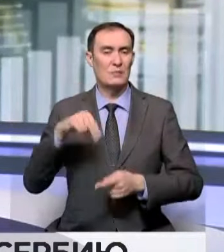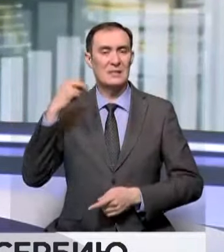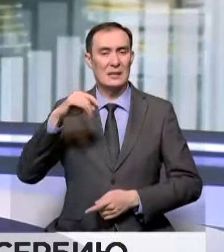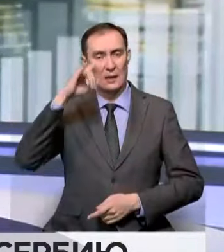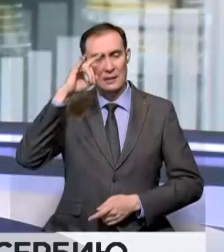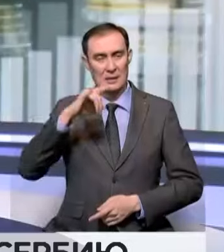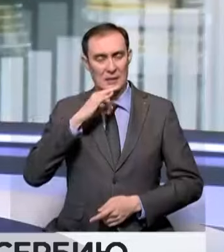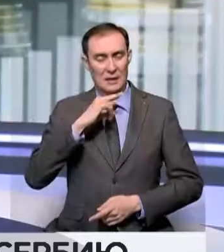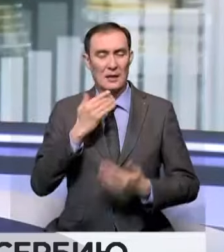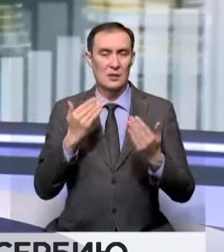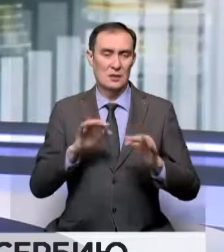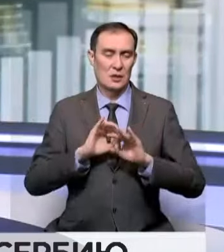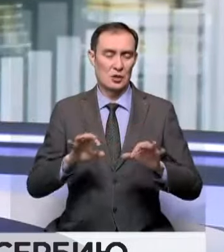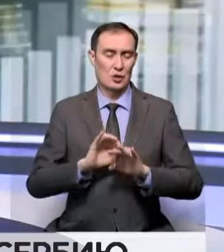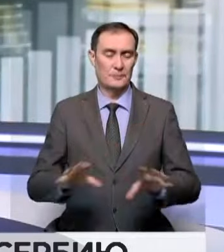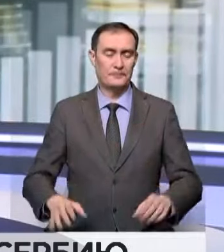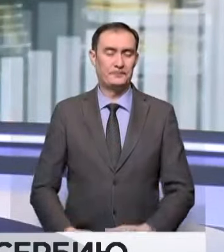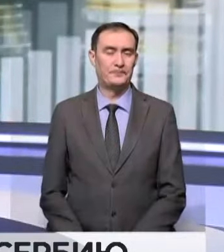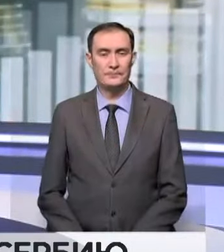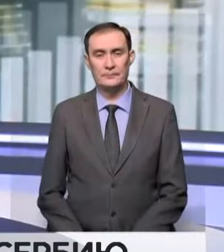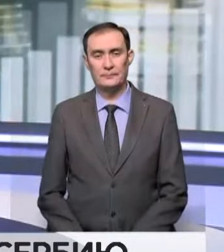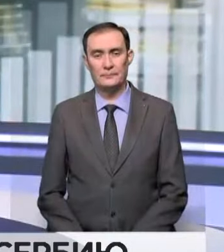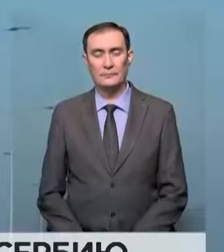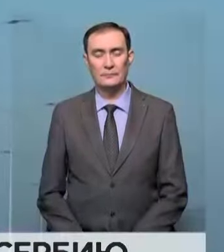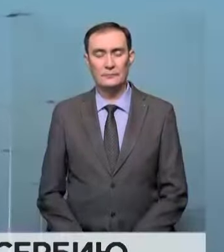президента Казахстана, в материале Динары Жанбатыровой.